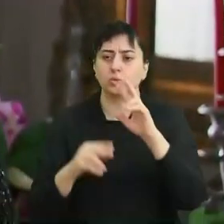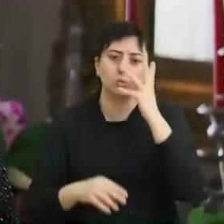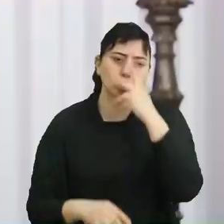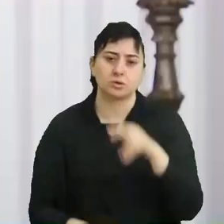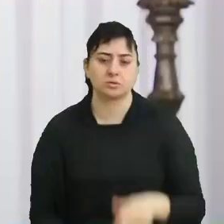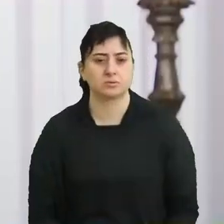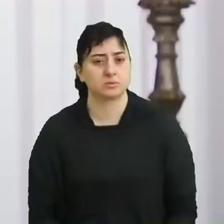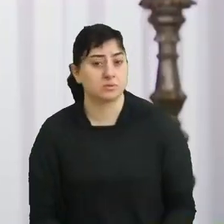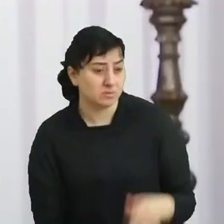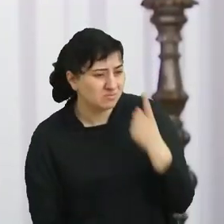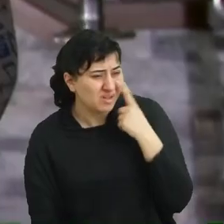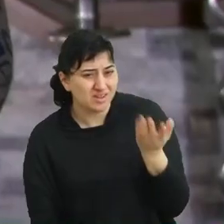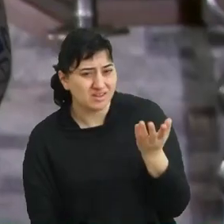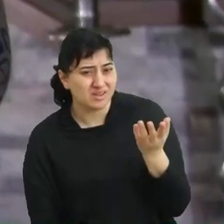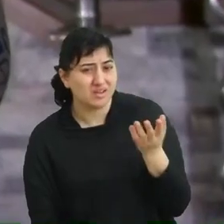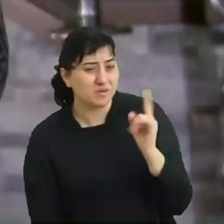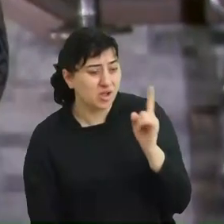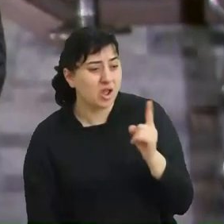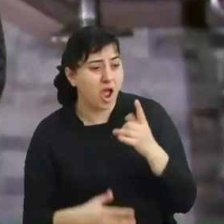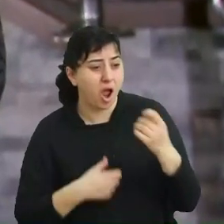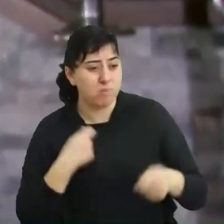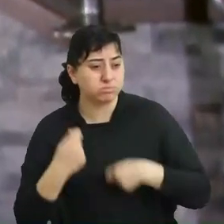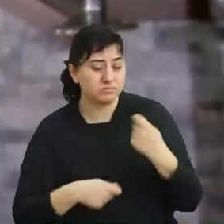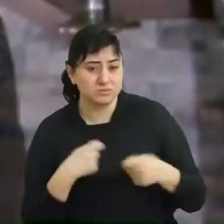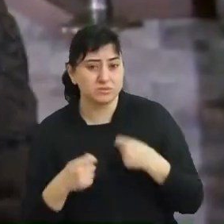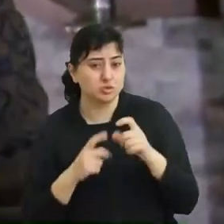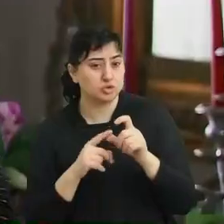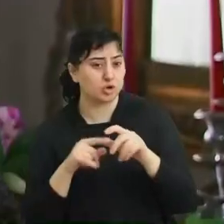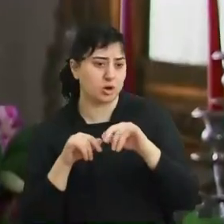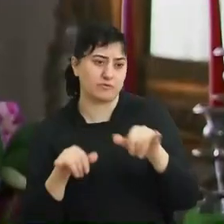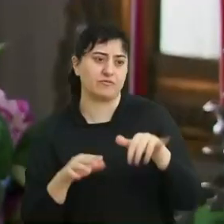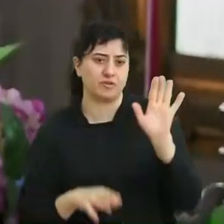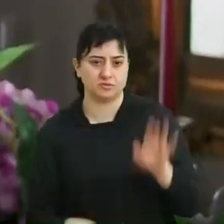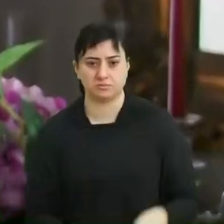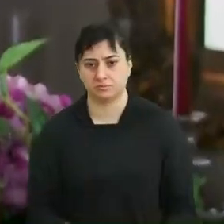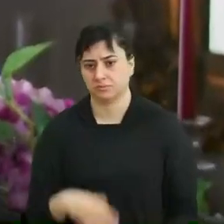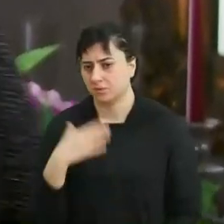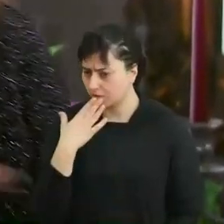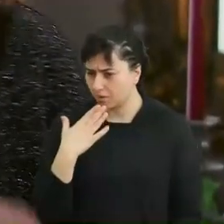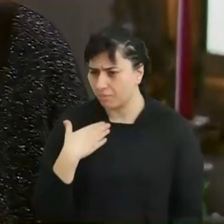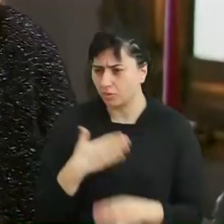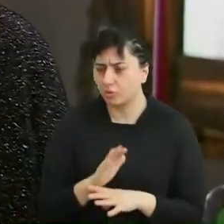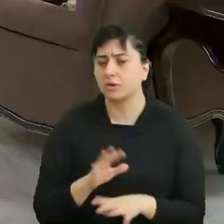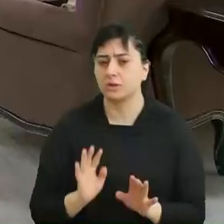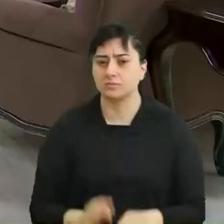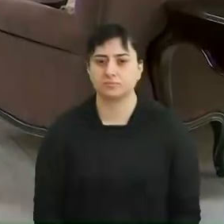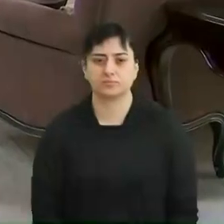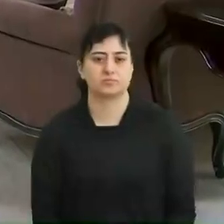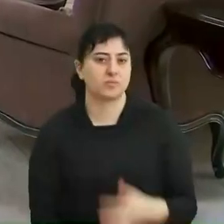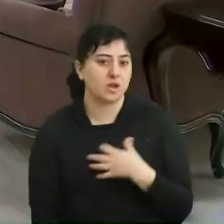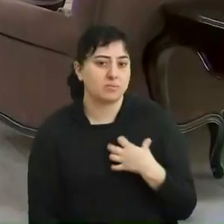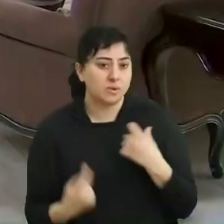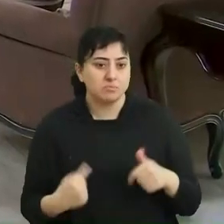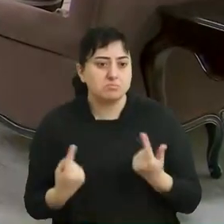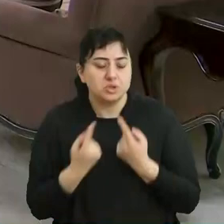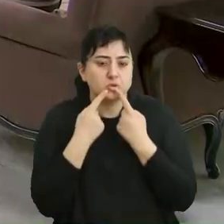utanacak yani. Bak, ağrıyor bak, ağrıyor. Abartma konusunda Şükrü'yü geçti ha. Haksız mıyım? Ya anneciğim benim